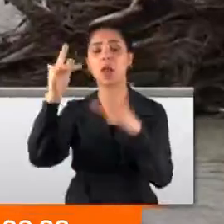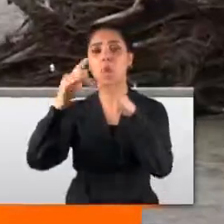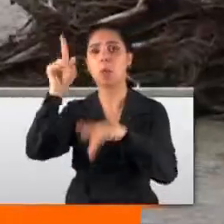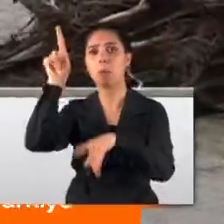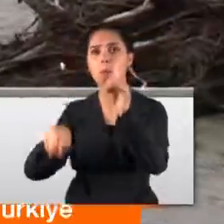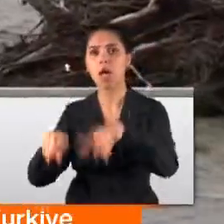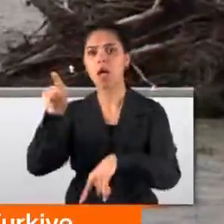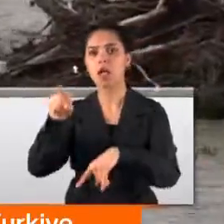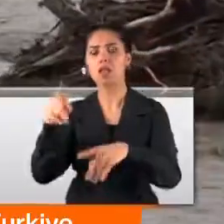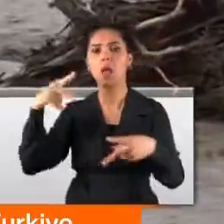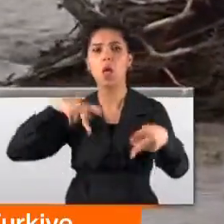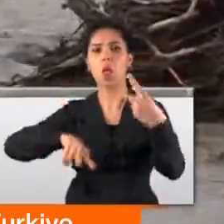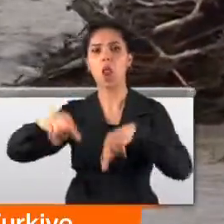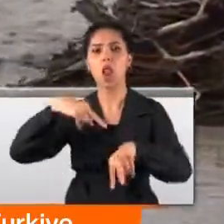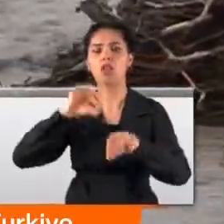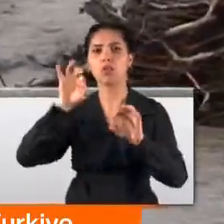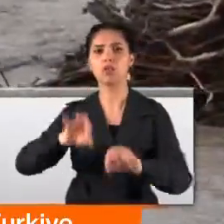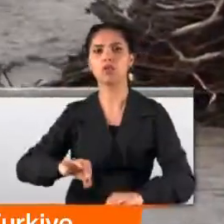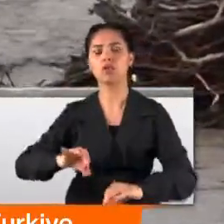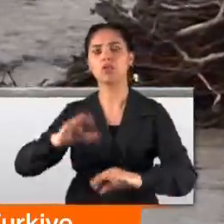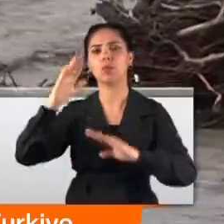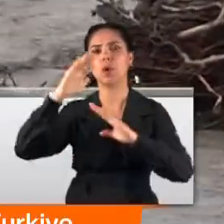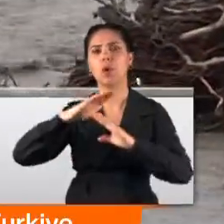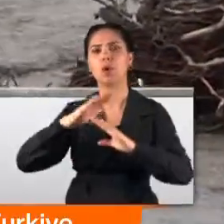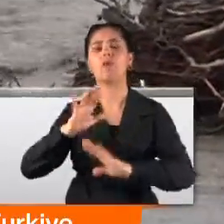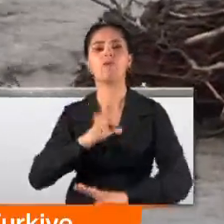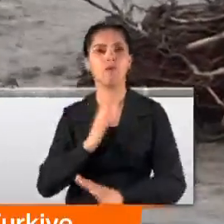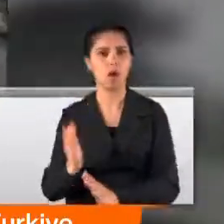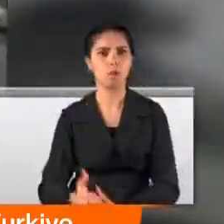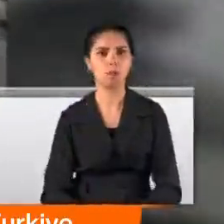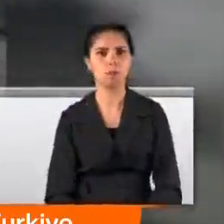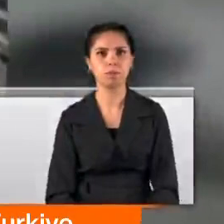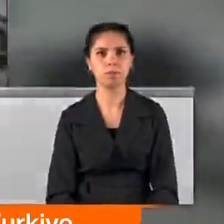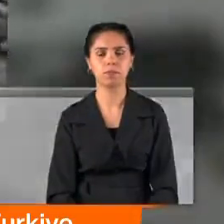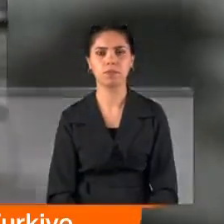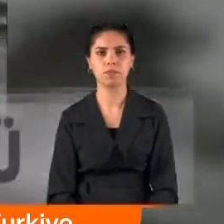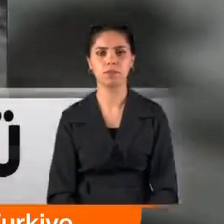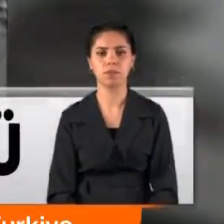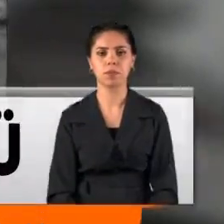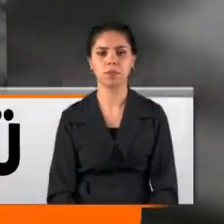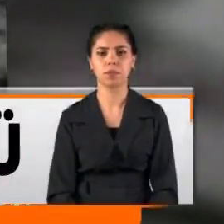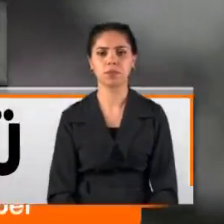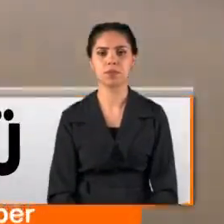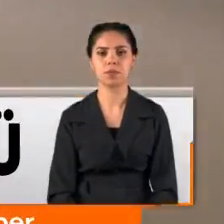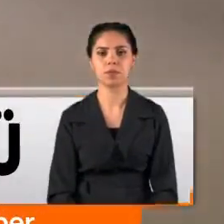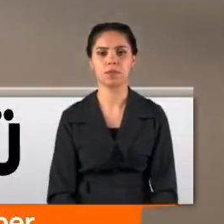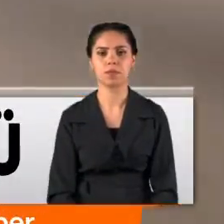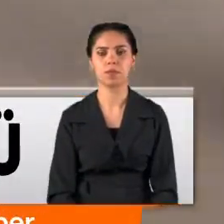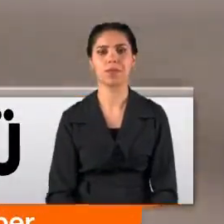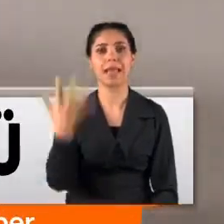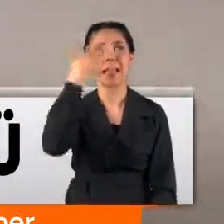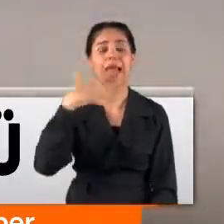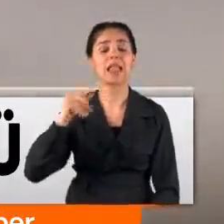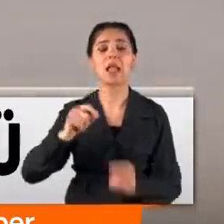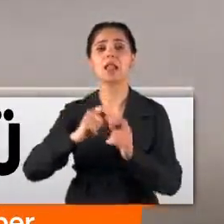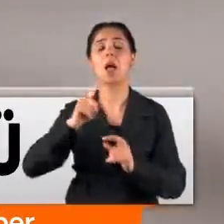köprülerde geliş ve gidişlere şu an itibariyle kontrollü bir şekilde izin veriliyor. Şu an burası Kastamonu Bozkurt. Karadeniz'in